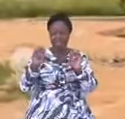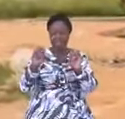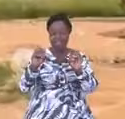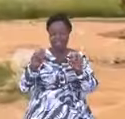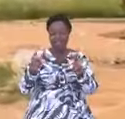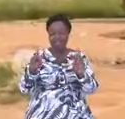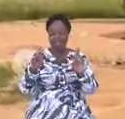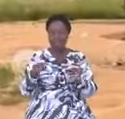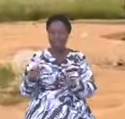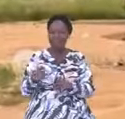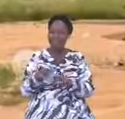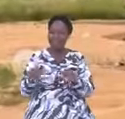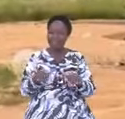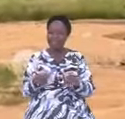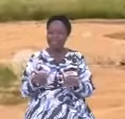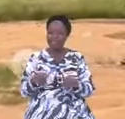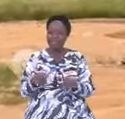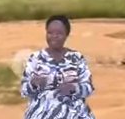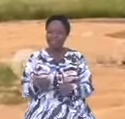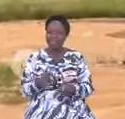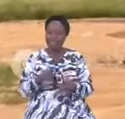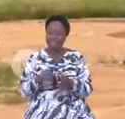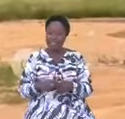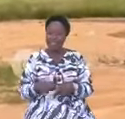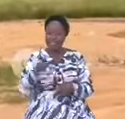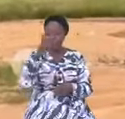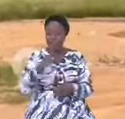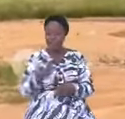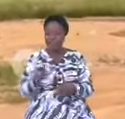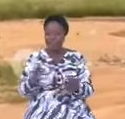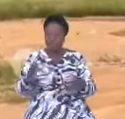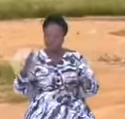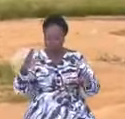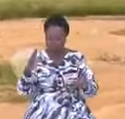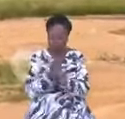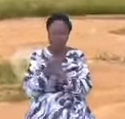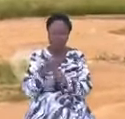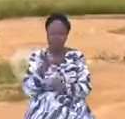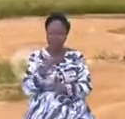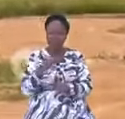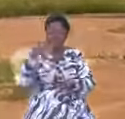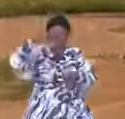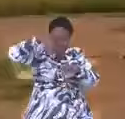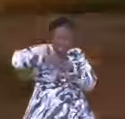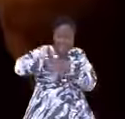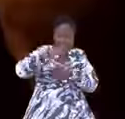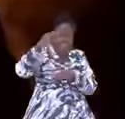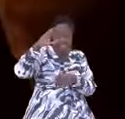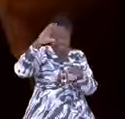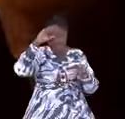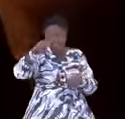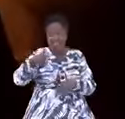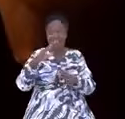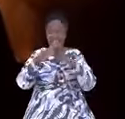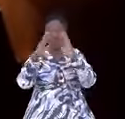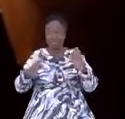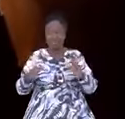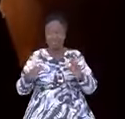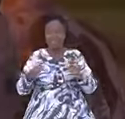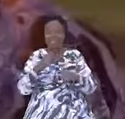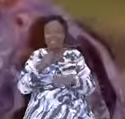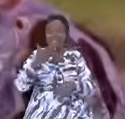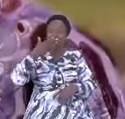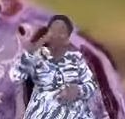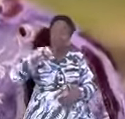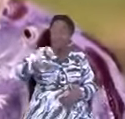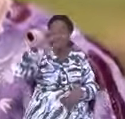oui dans ma maison bien sûr une herboriste je fais grigris la croisade